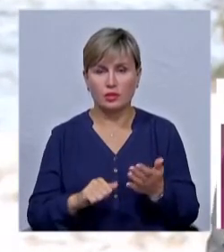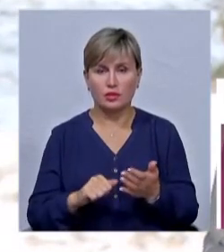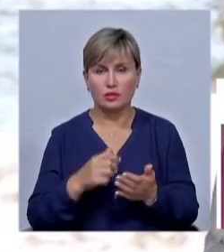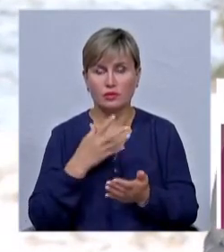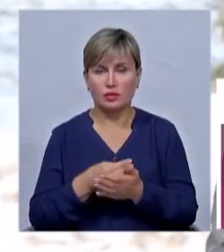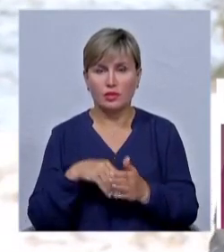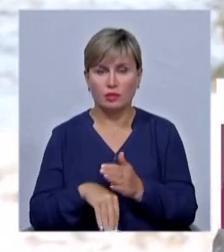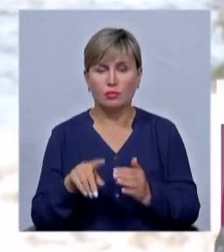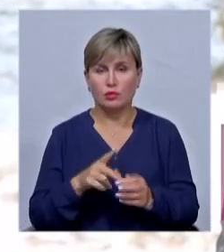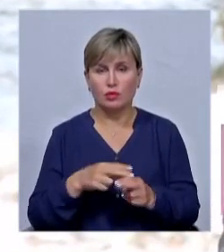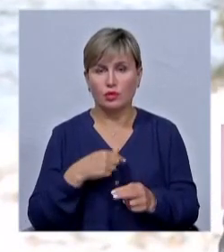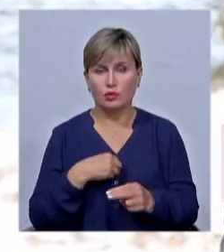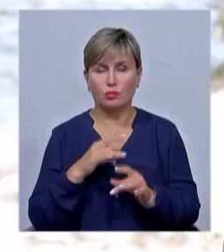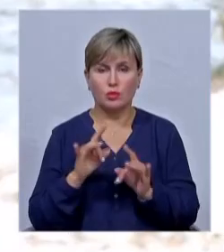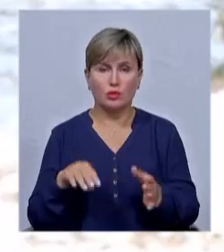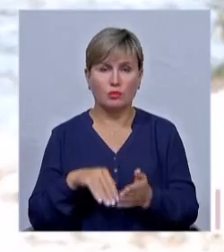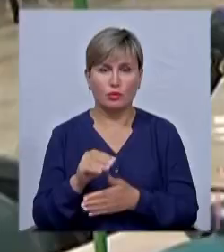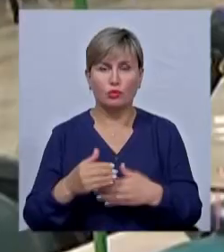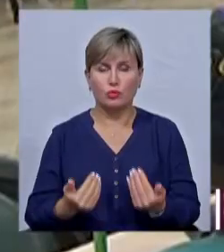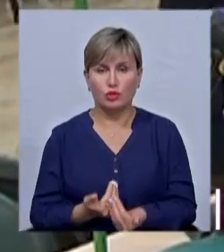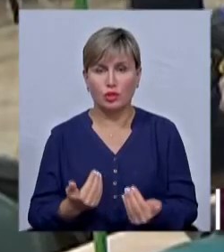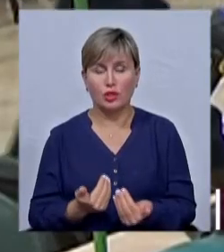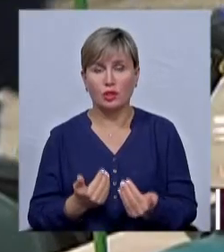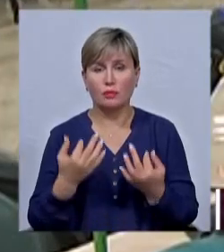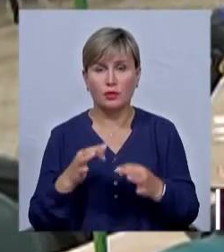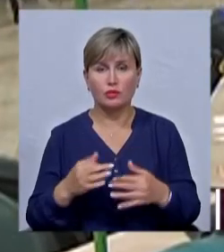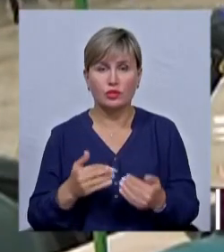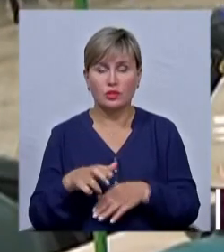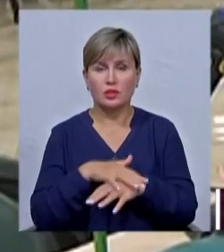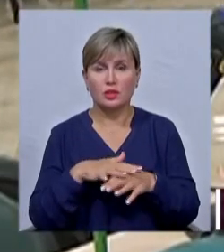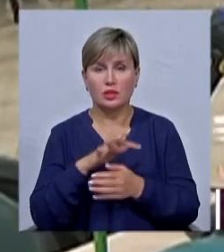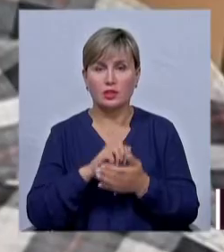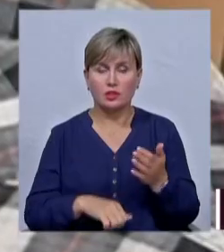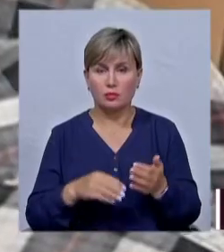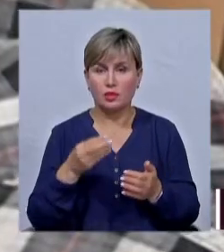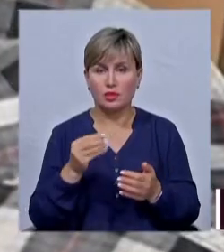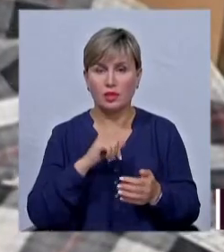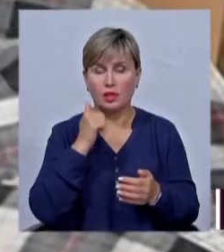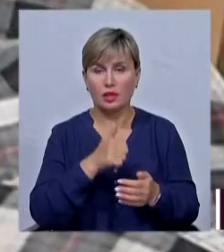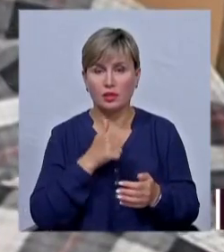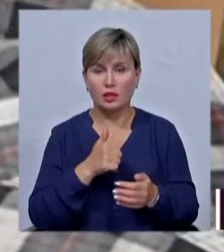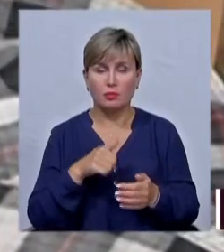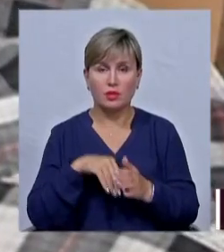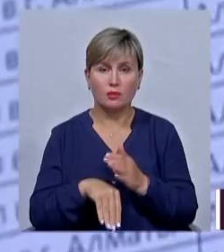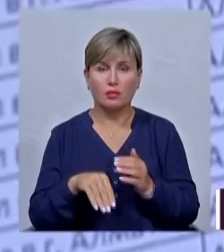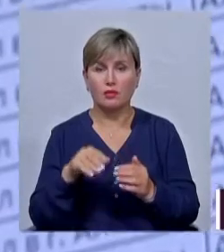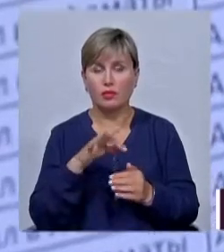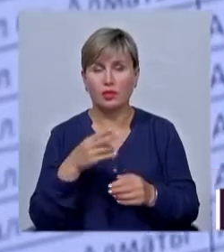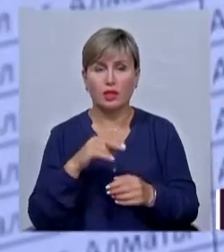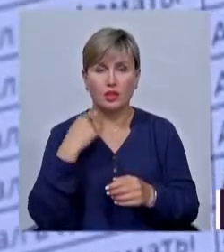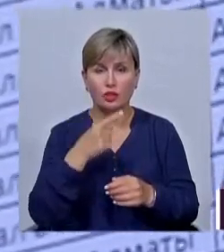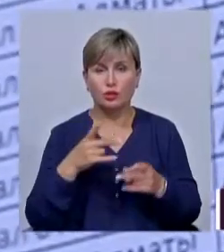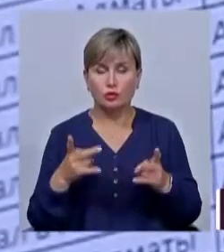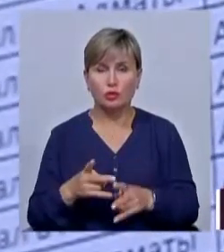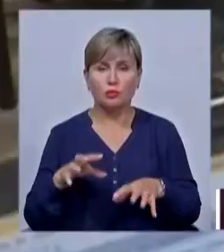потому что я хочу их потратить на покупку жилья позволит жителям страны забрать накопленные годами деньги накопитель на фоне для личных нужд